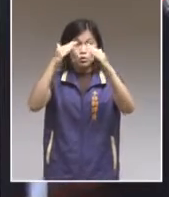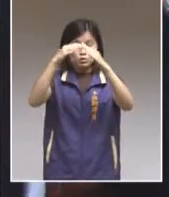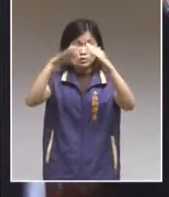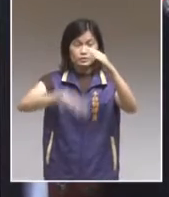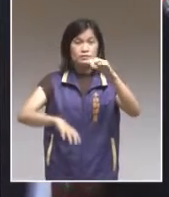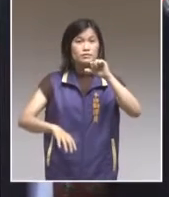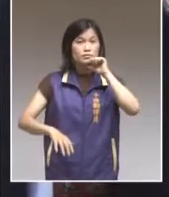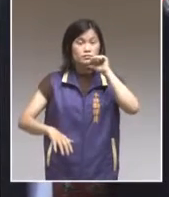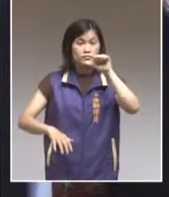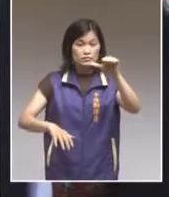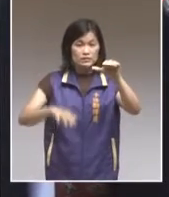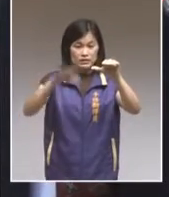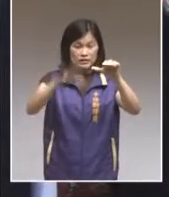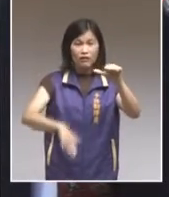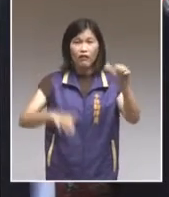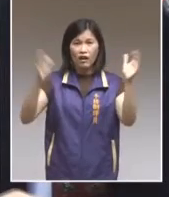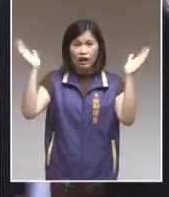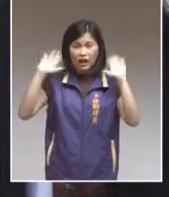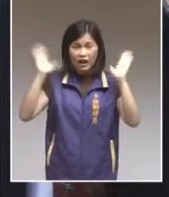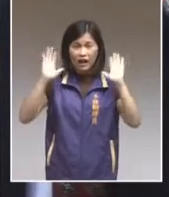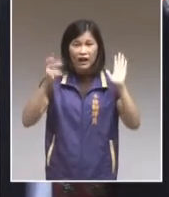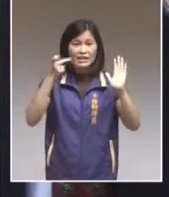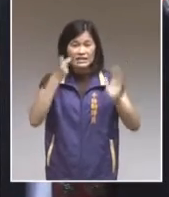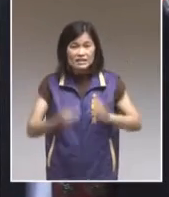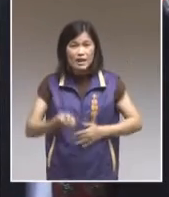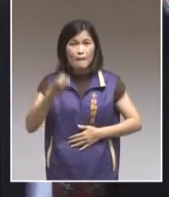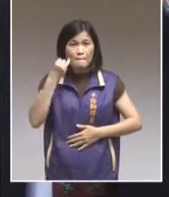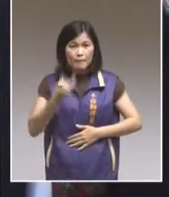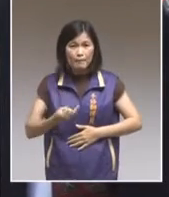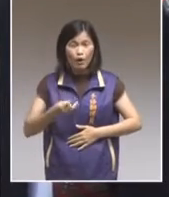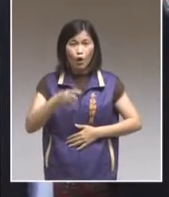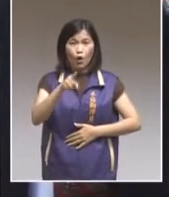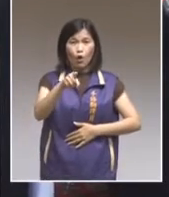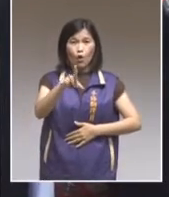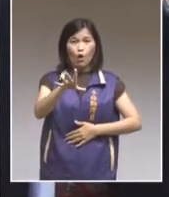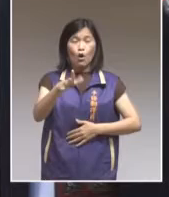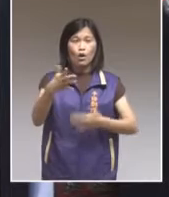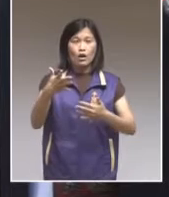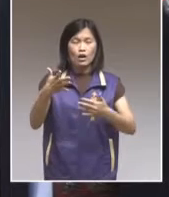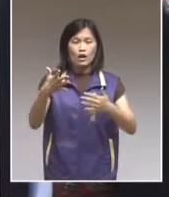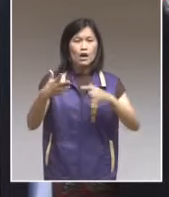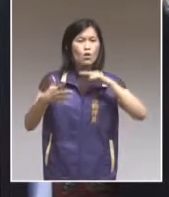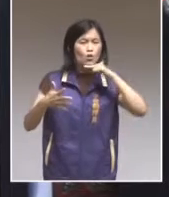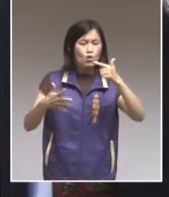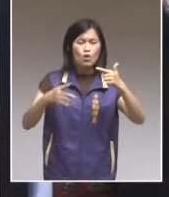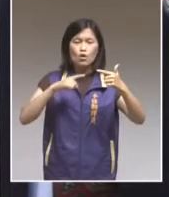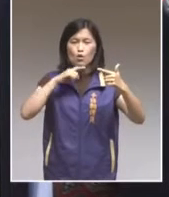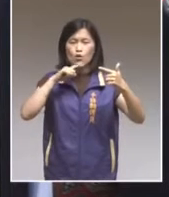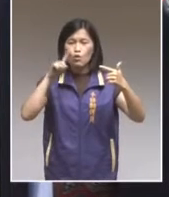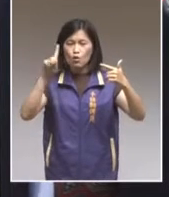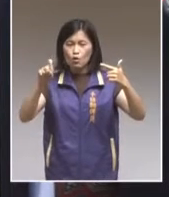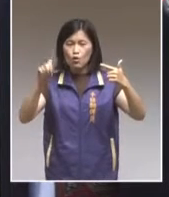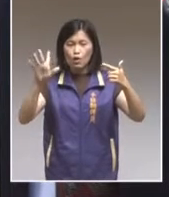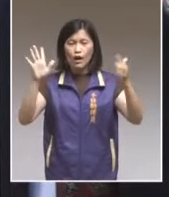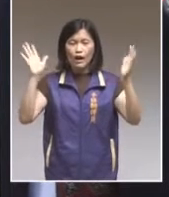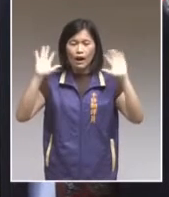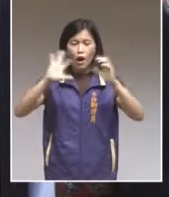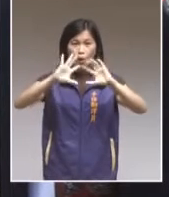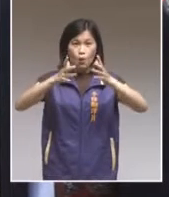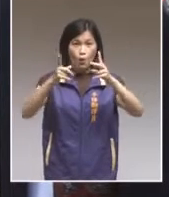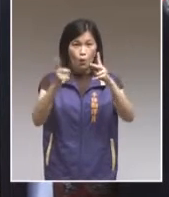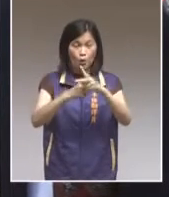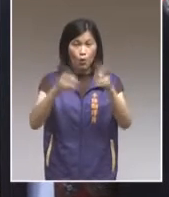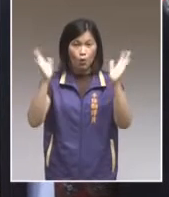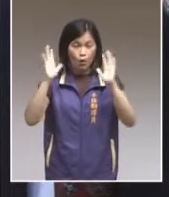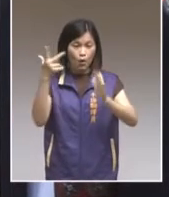于5岁的儿童的弟弟妹妹的部分，那我们6到11岁的国小学童